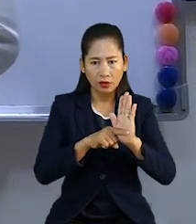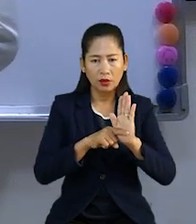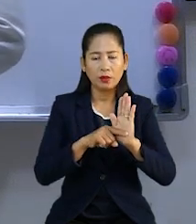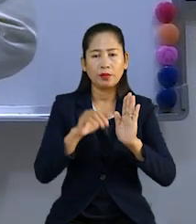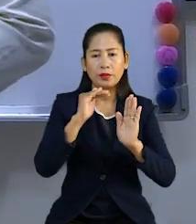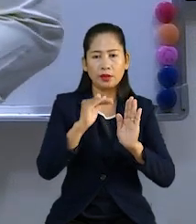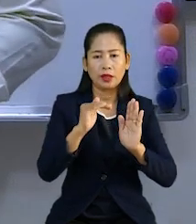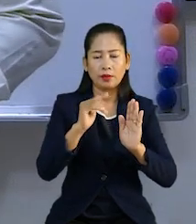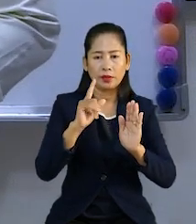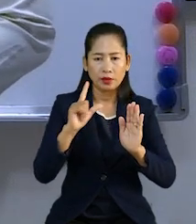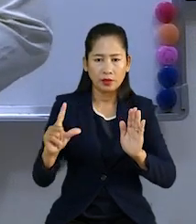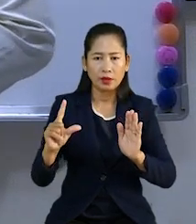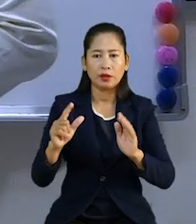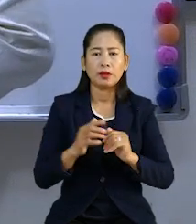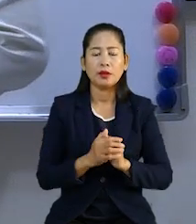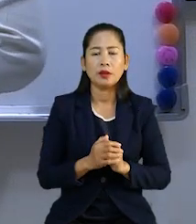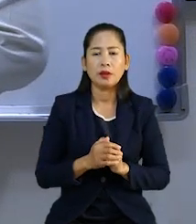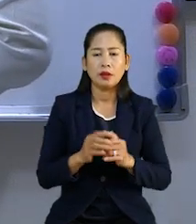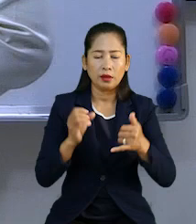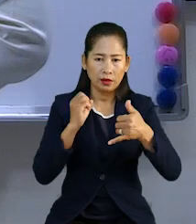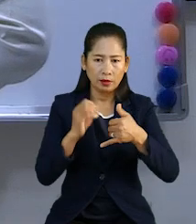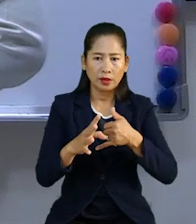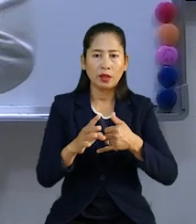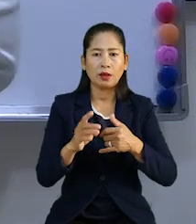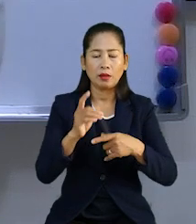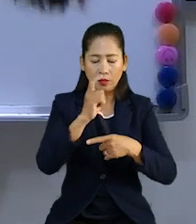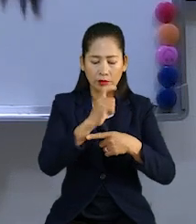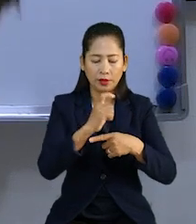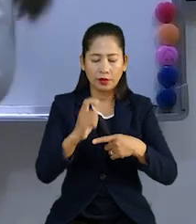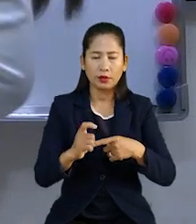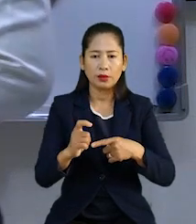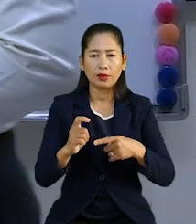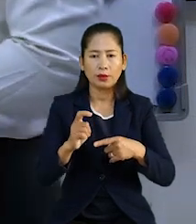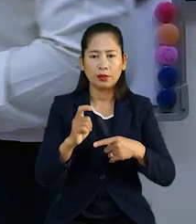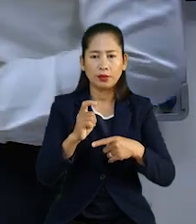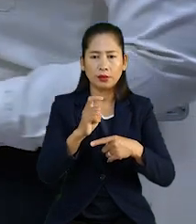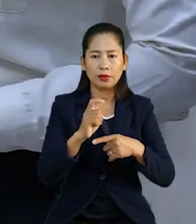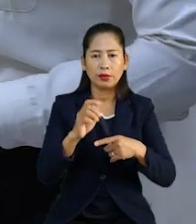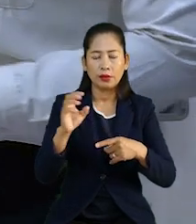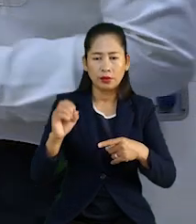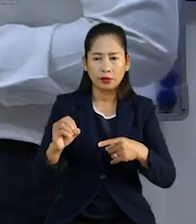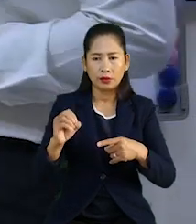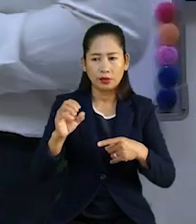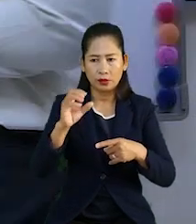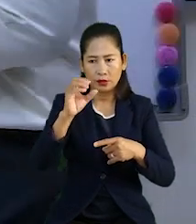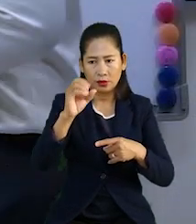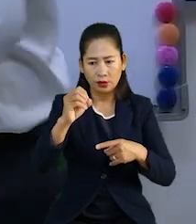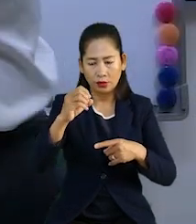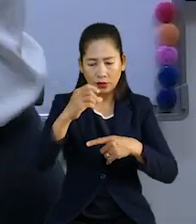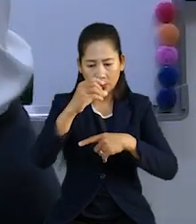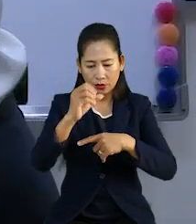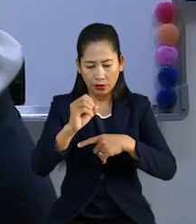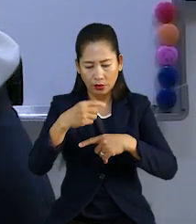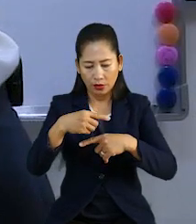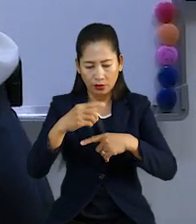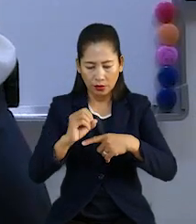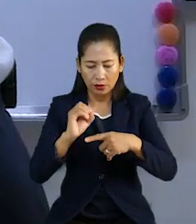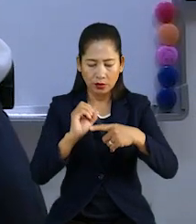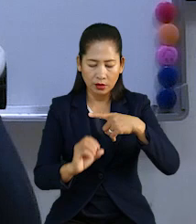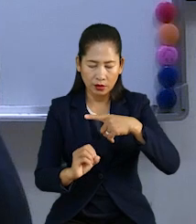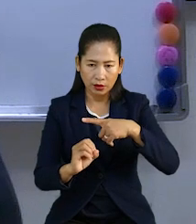đám tử chùy chập đám pí tung rì tử chắc tung rì sâu đỏ sâu nơi gió